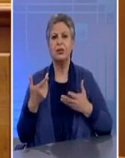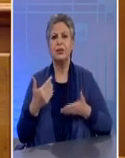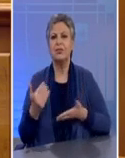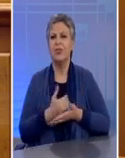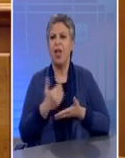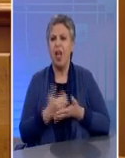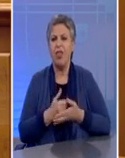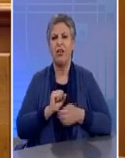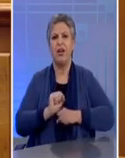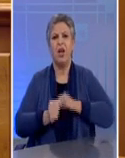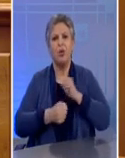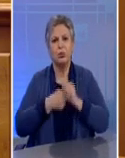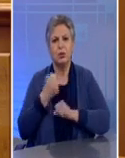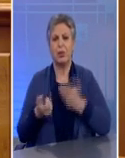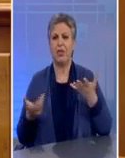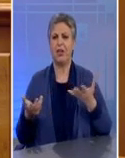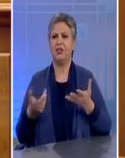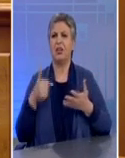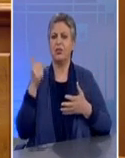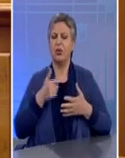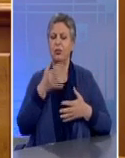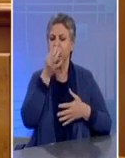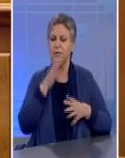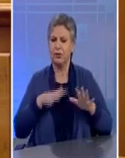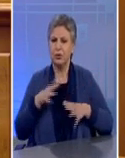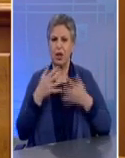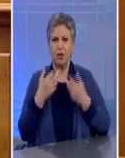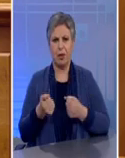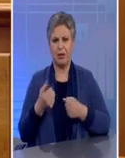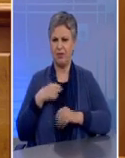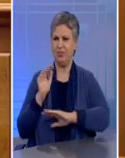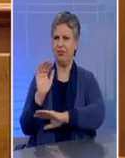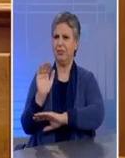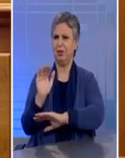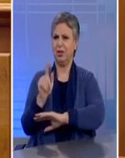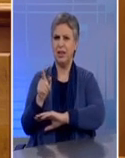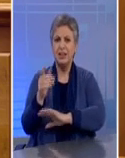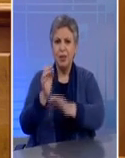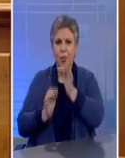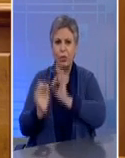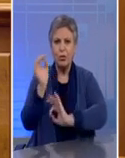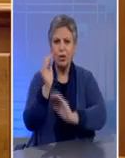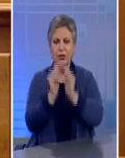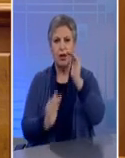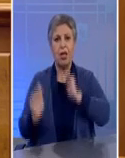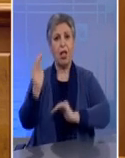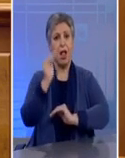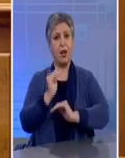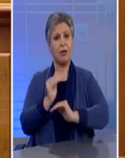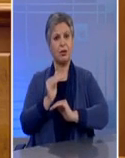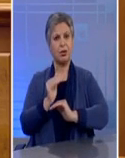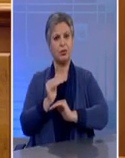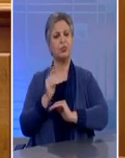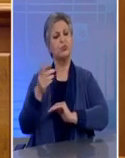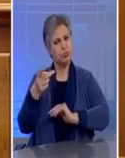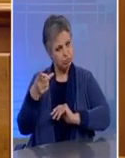της δικαιοσύνης, από τον οποίο περιμένει, και μου το λες εσύ, ένας ανώτατος λειτουργός. Αδίκως, μου λέει,